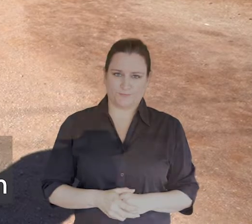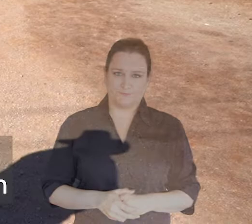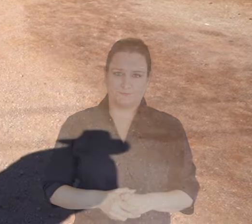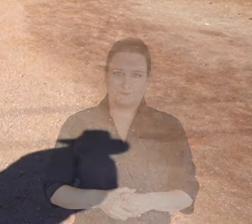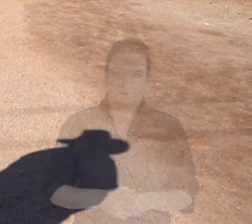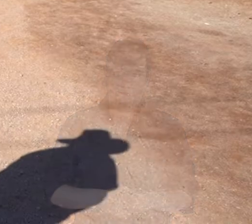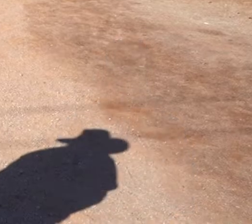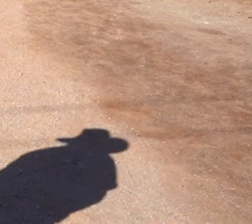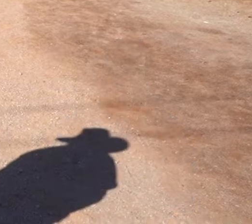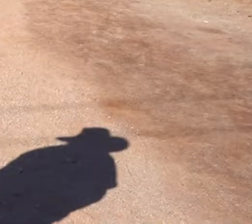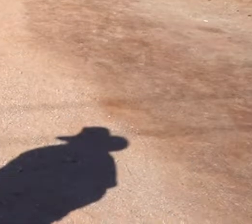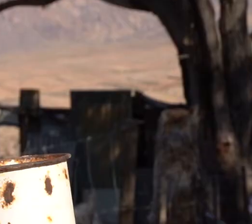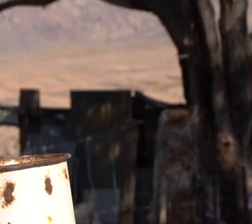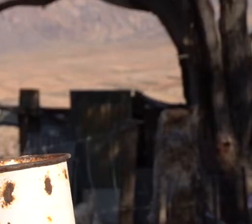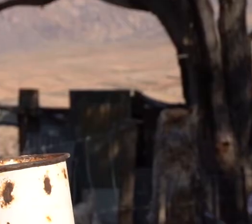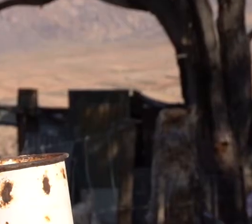verloren wordt.